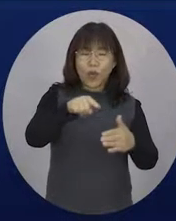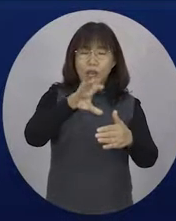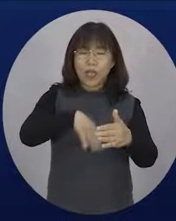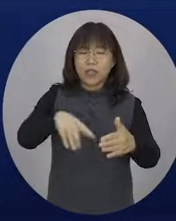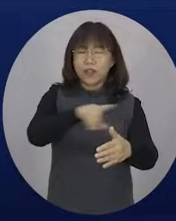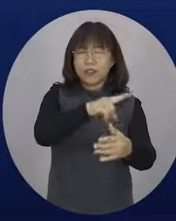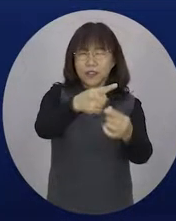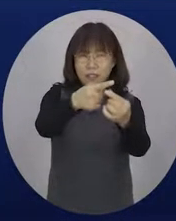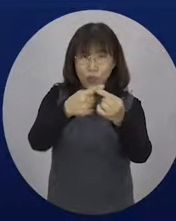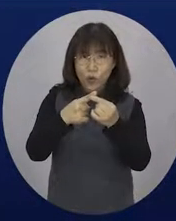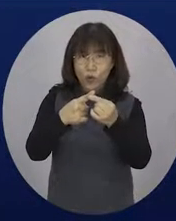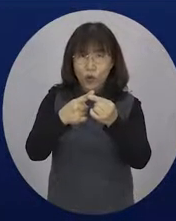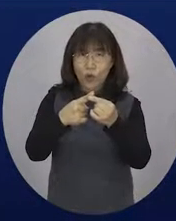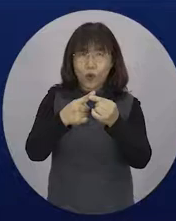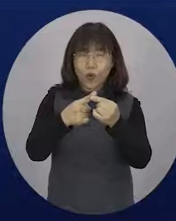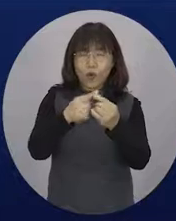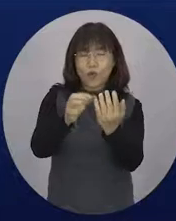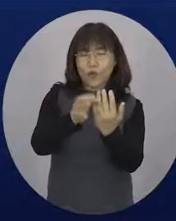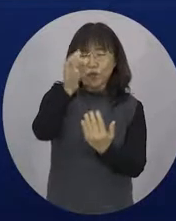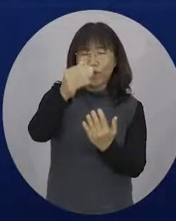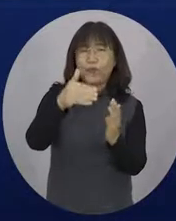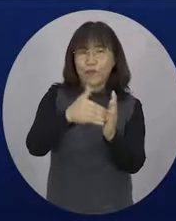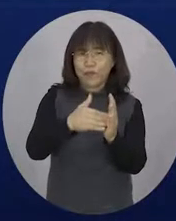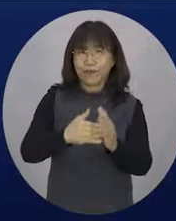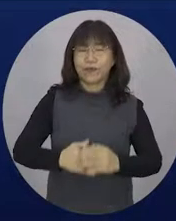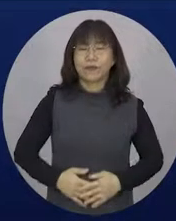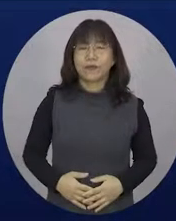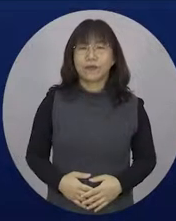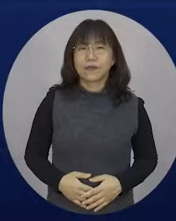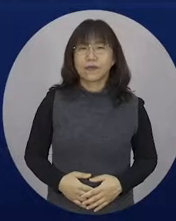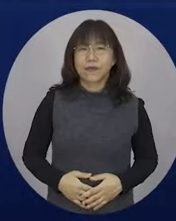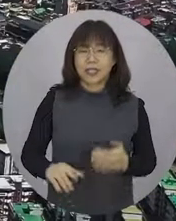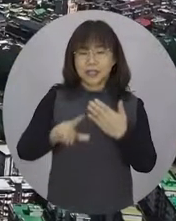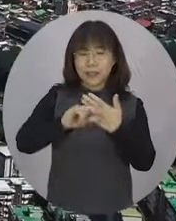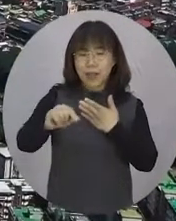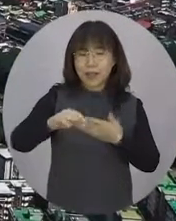최우수 자치단체로 유일하게 선정됐습니다.